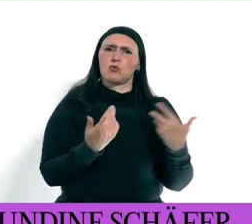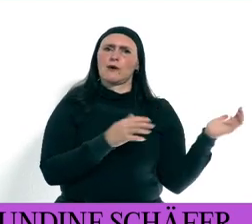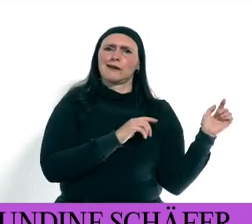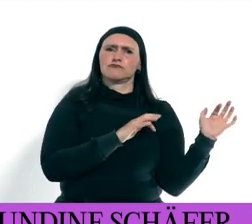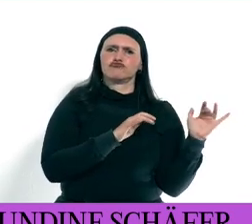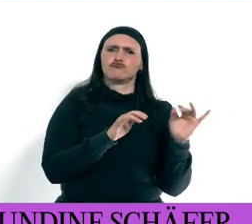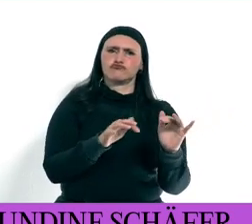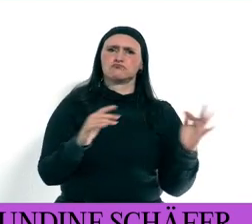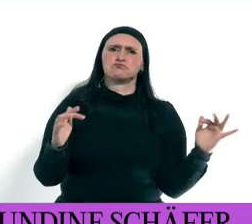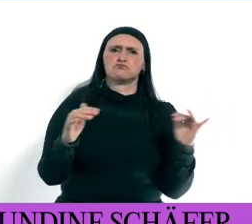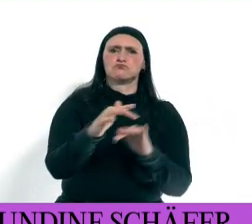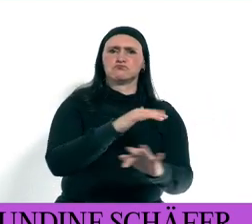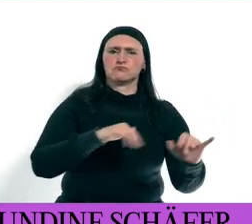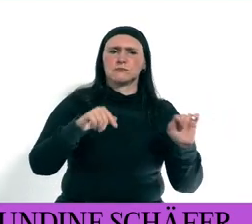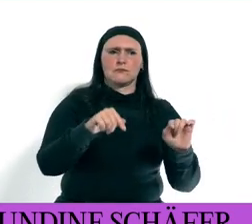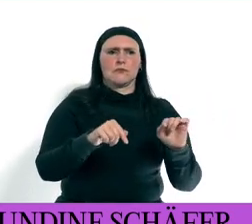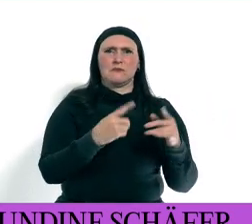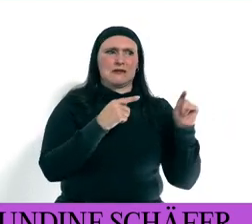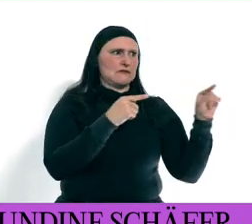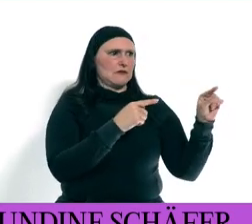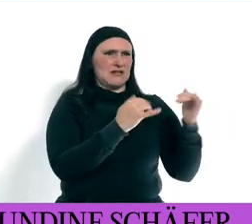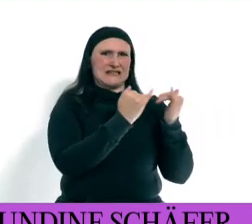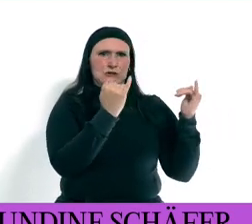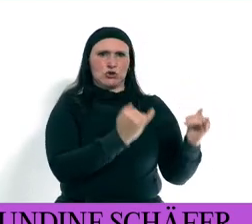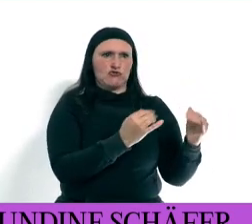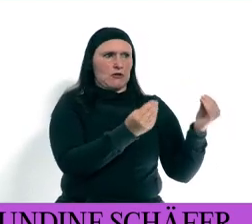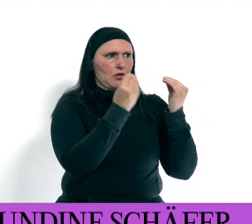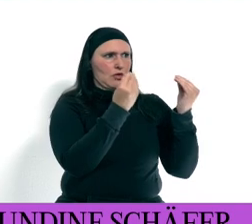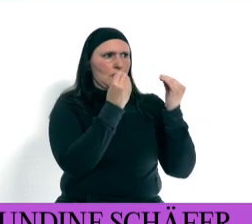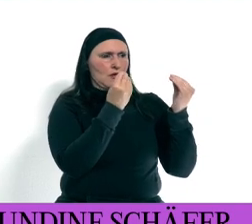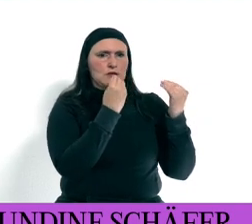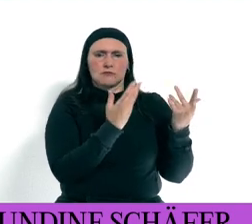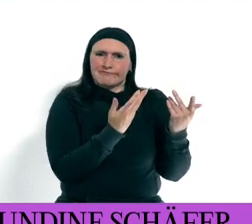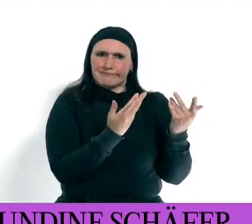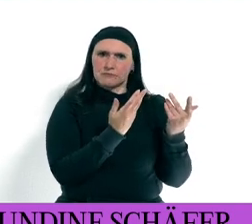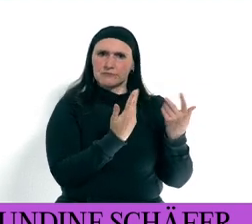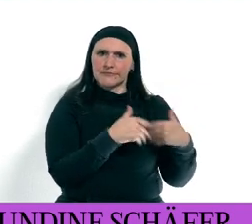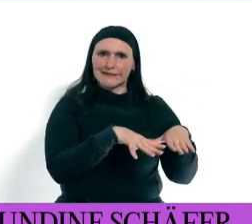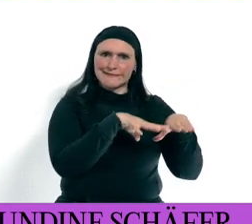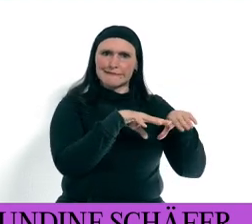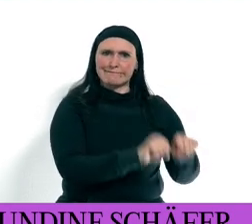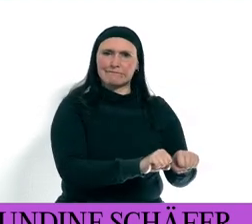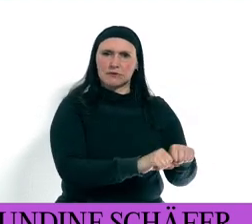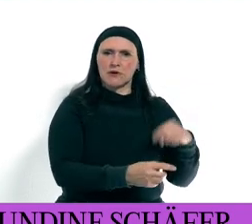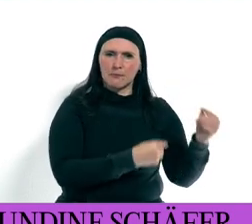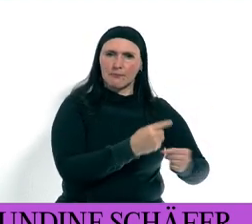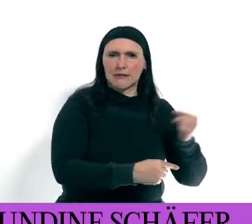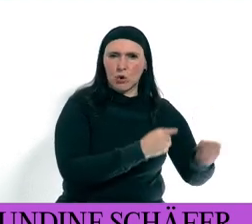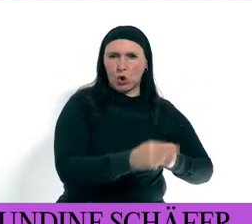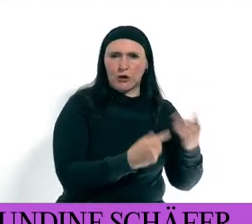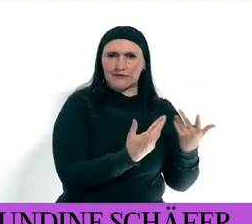diese Plattform auf den Weg gebracht, weil uns bewusst wurde, dass wir zusammenkommen